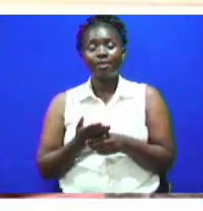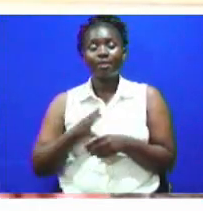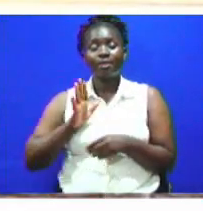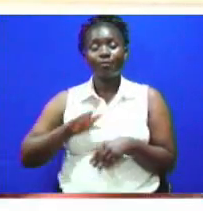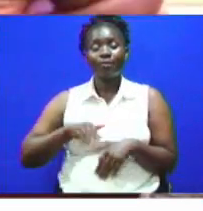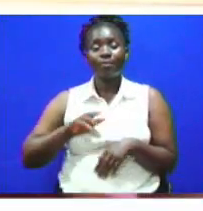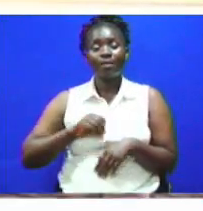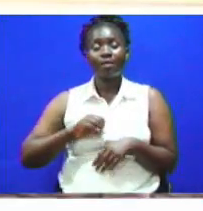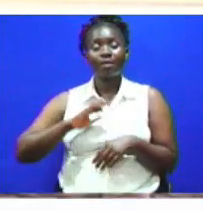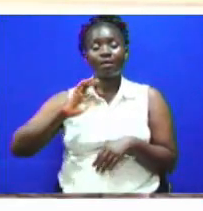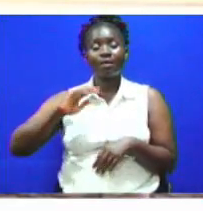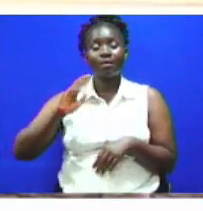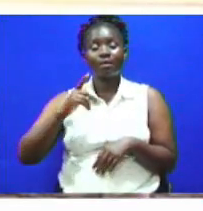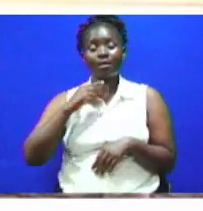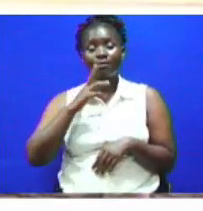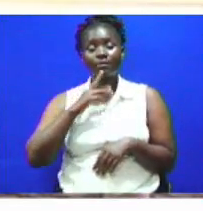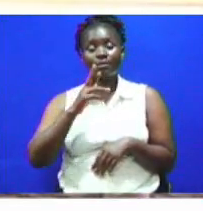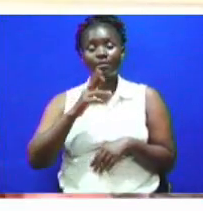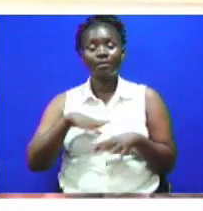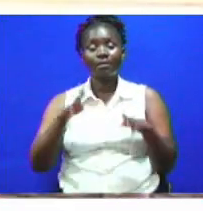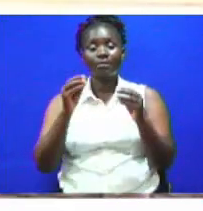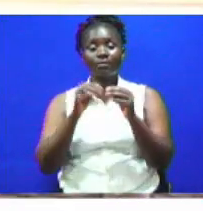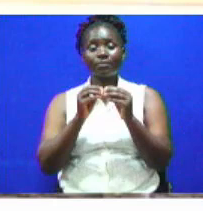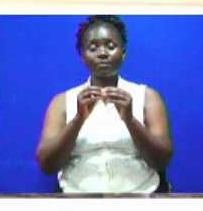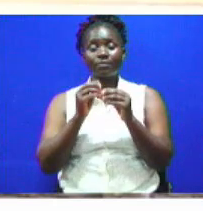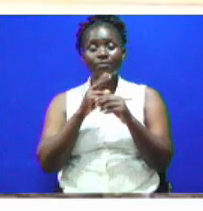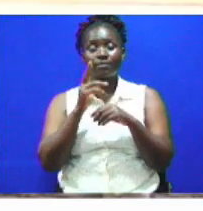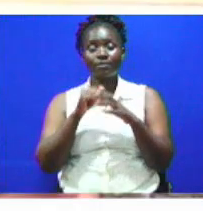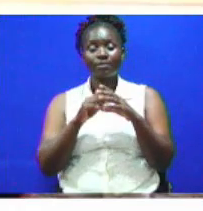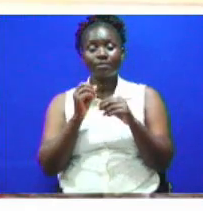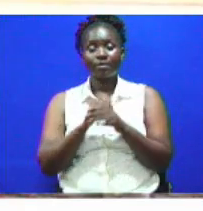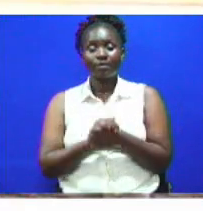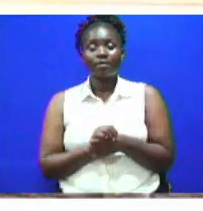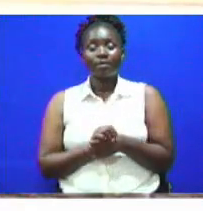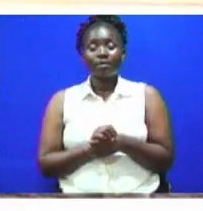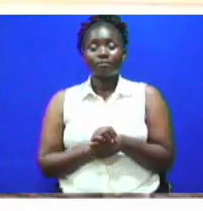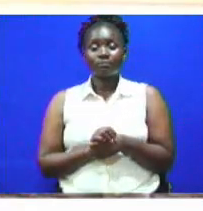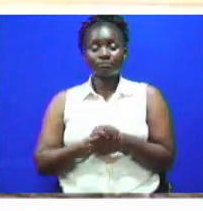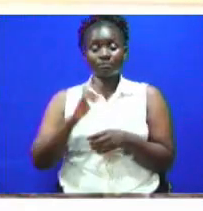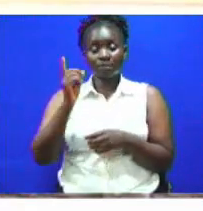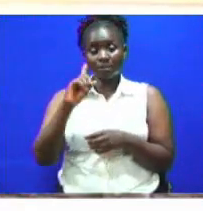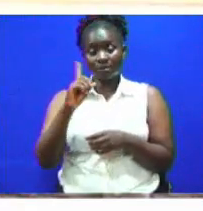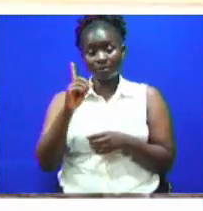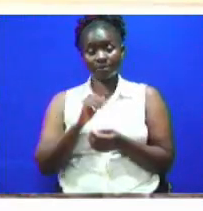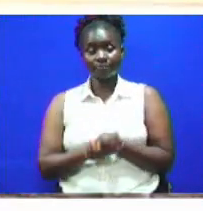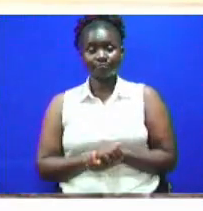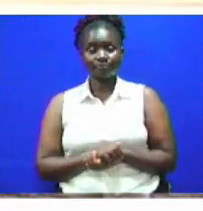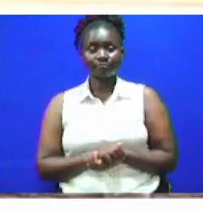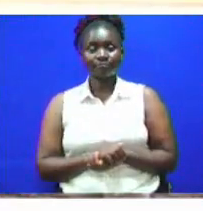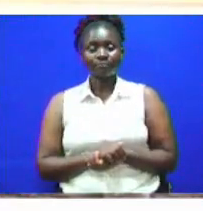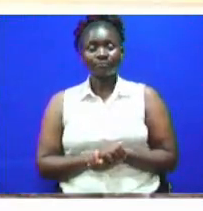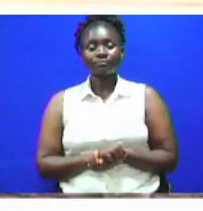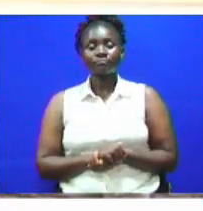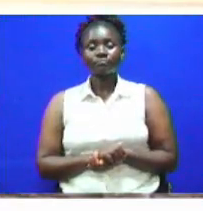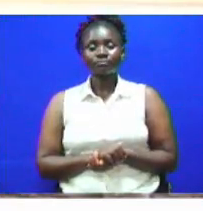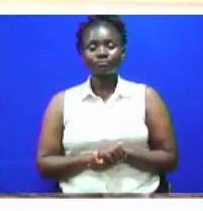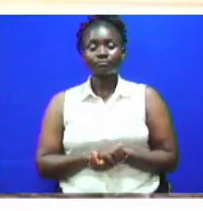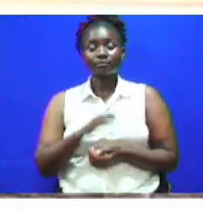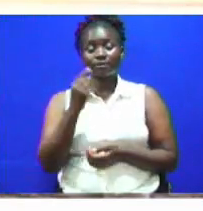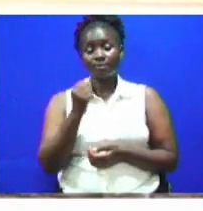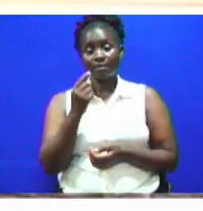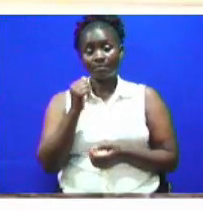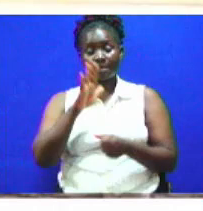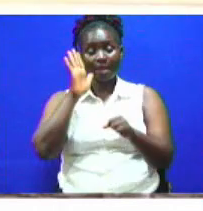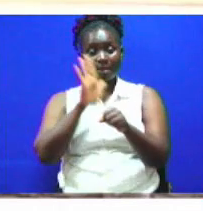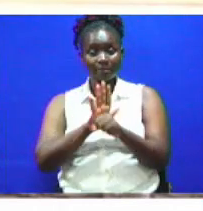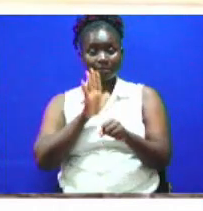mtu ambaye ako kwa ile committee ya education na ministry ya education inapendekeza ya kwamba chibese chinyinge chirwe gogo